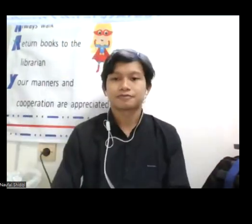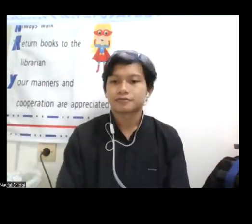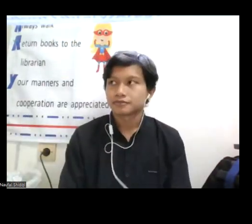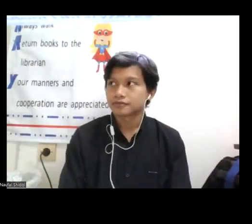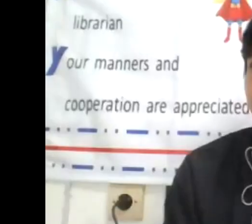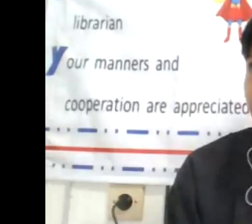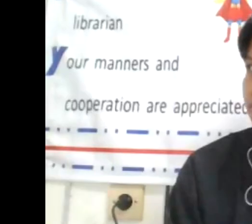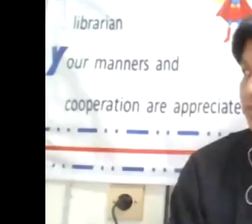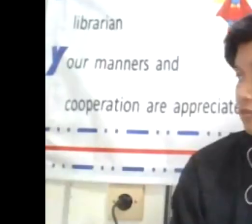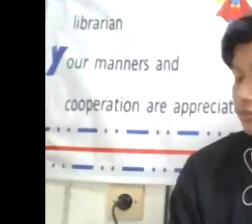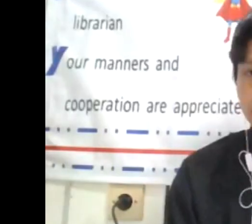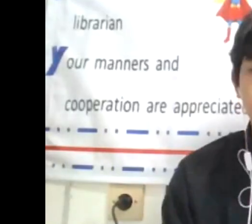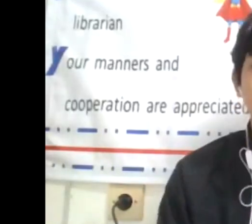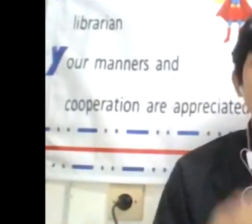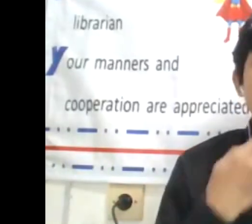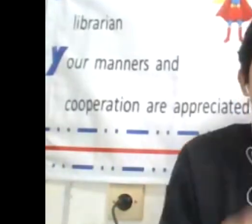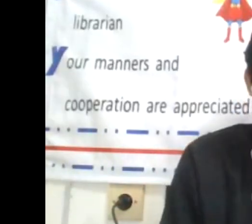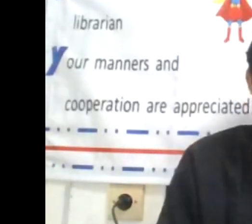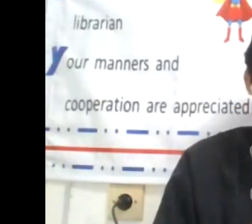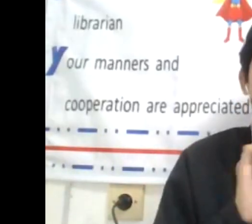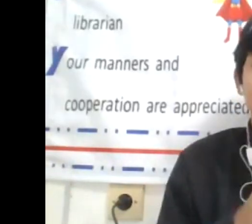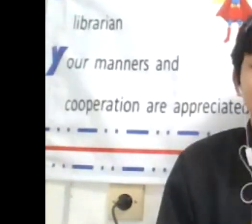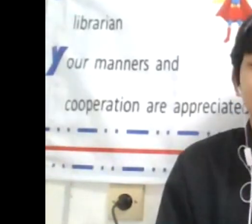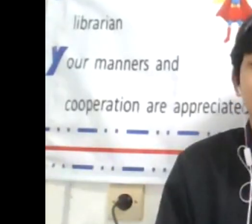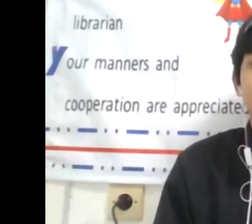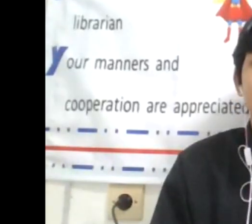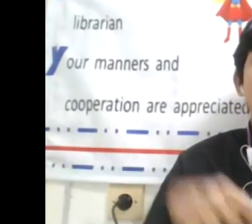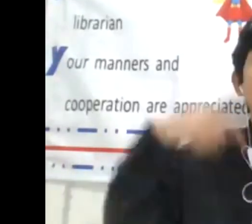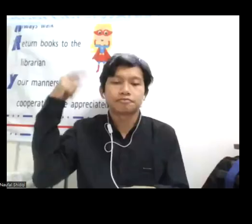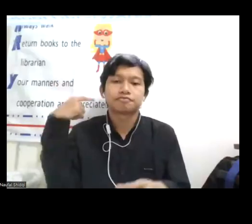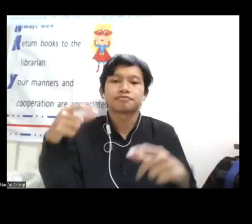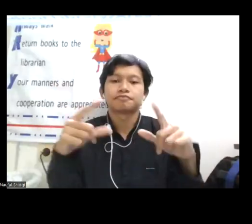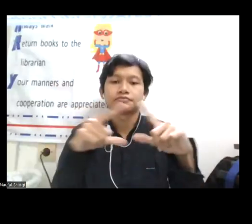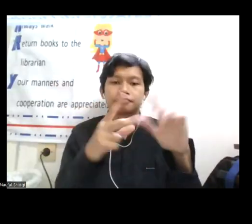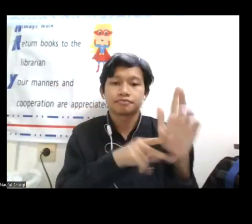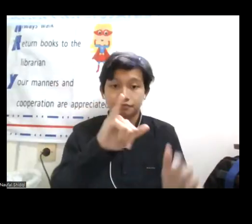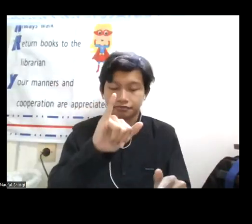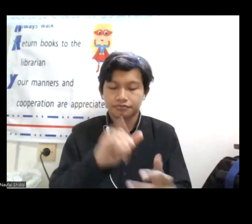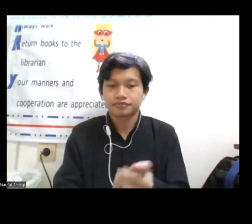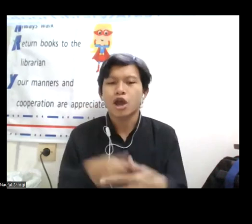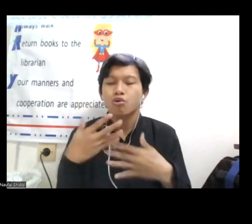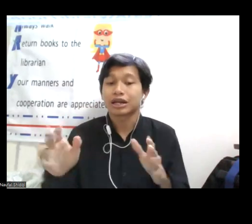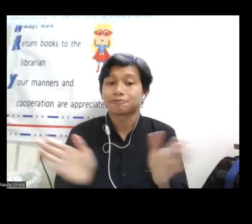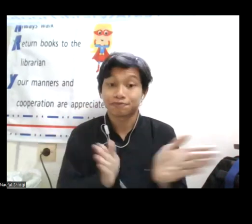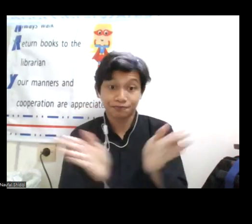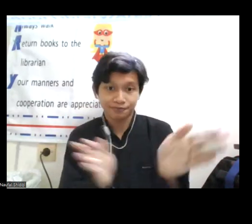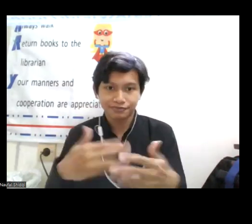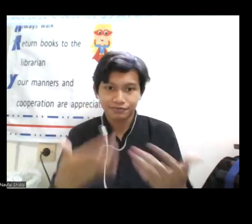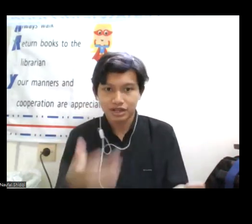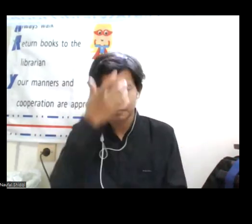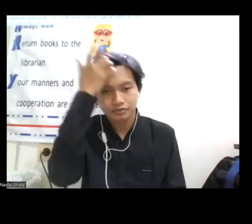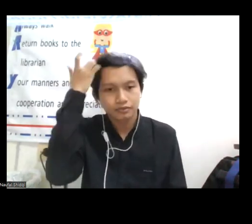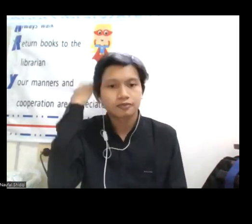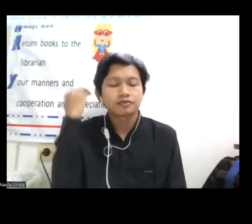wabarakatuh Terima kasih saya ucapkan kepada mbak Andi Nur Azizah yang telah jalannya diskusi dan tentu